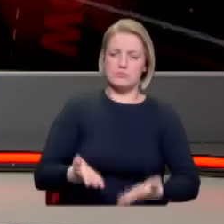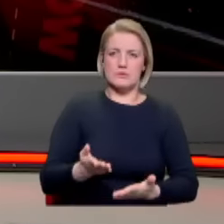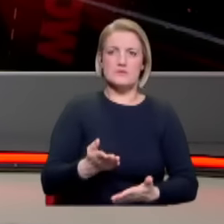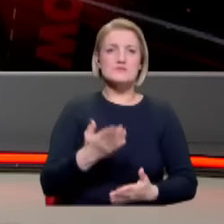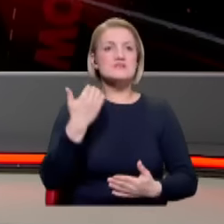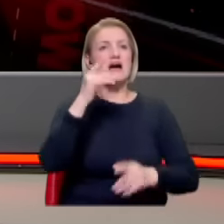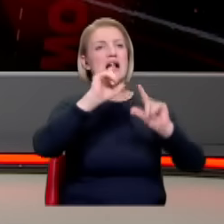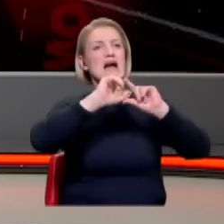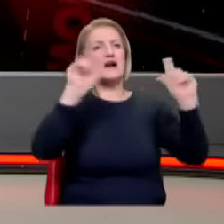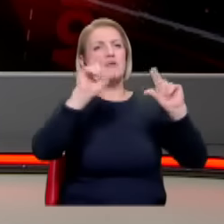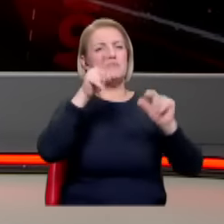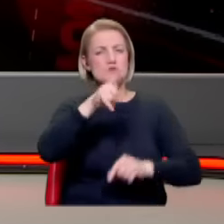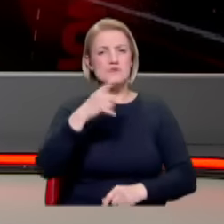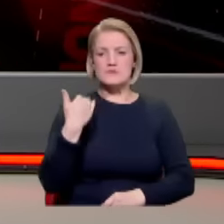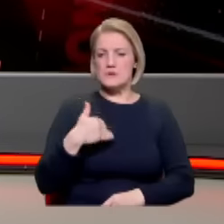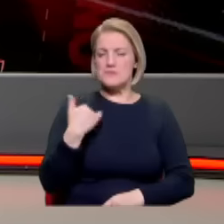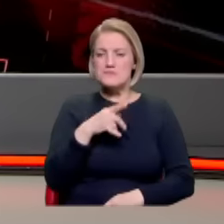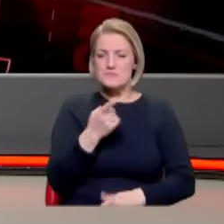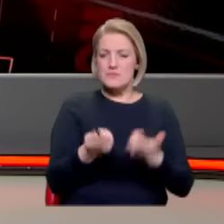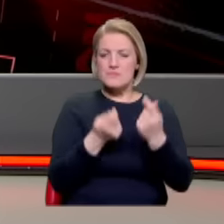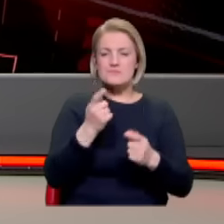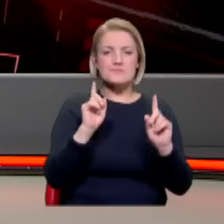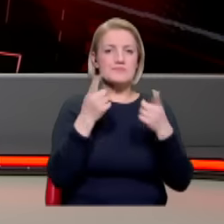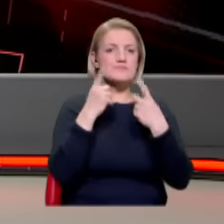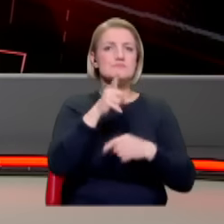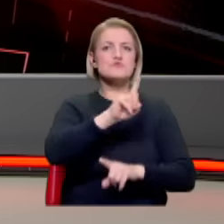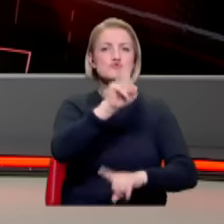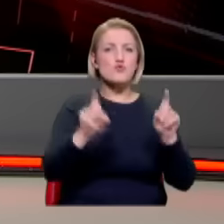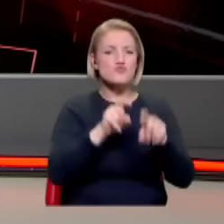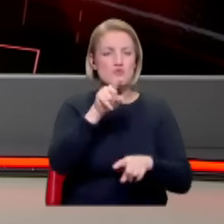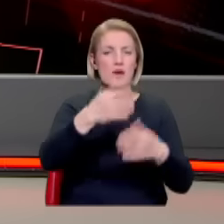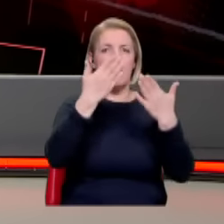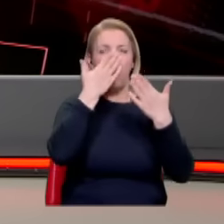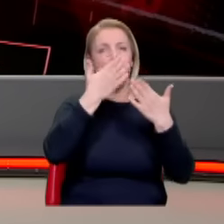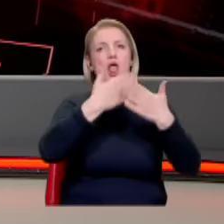uzayabilecek, yetkililere gidebilecek bir soruşturmanın önü böylece kesiliyor.